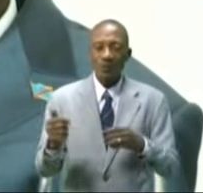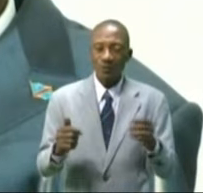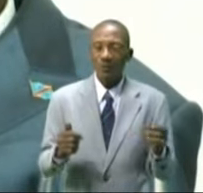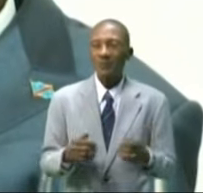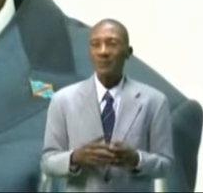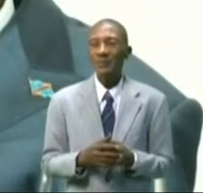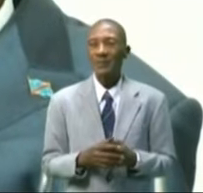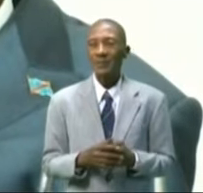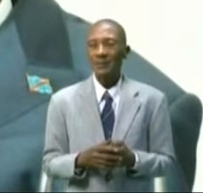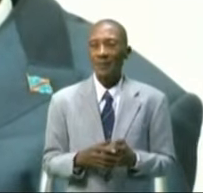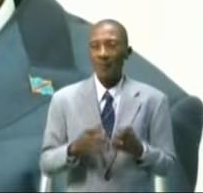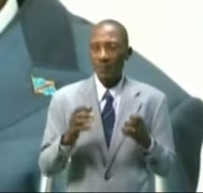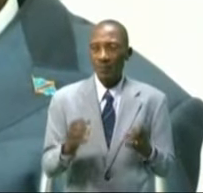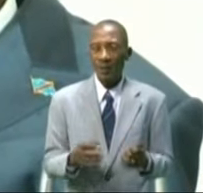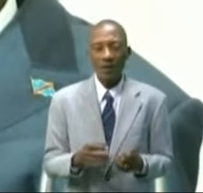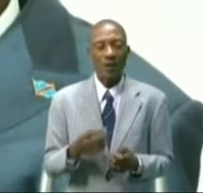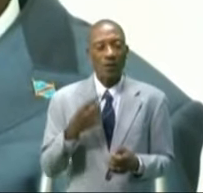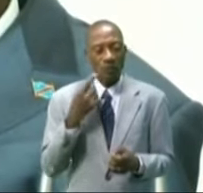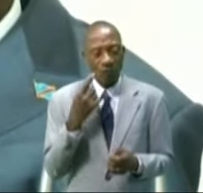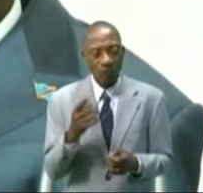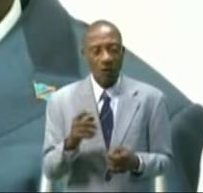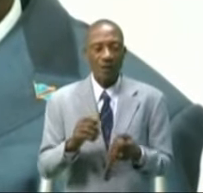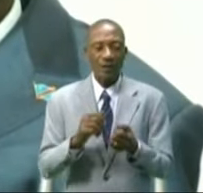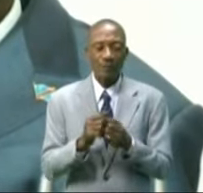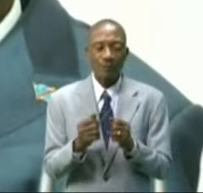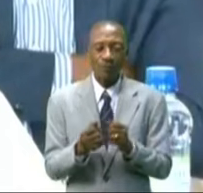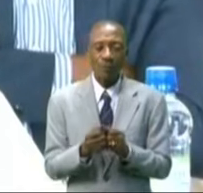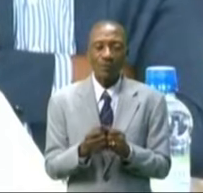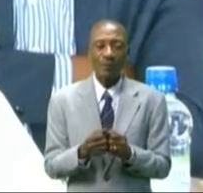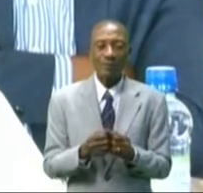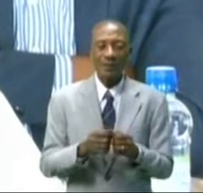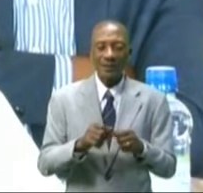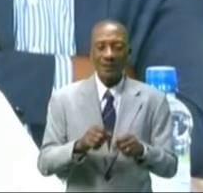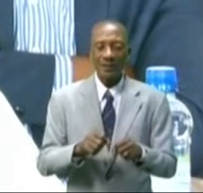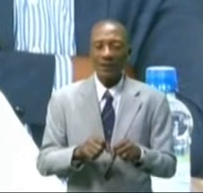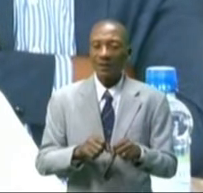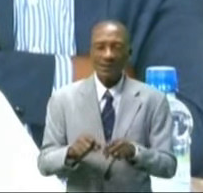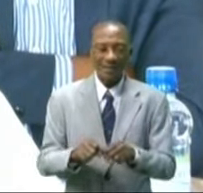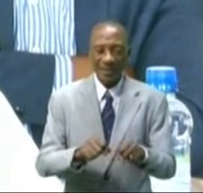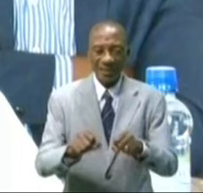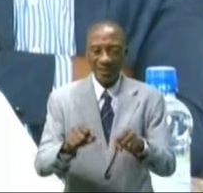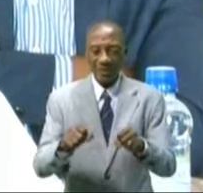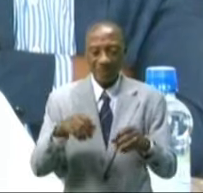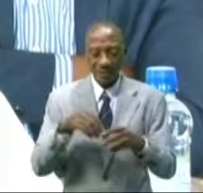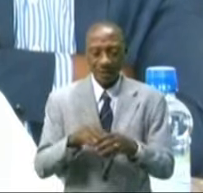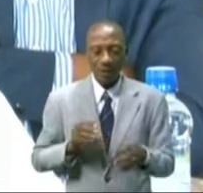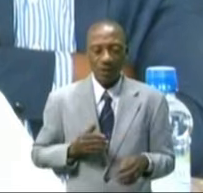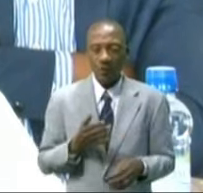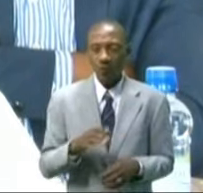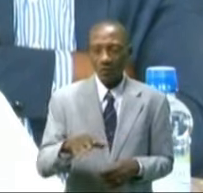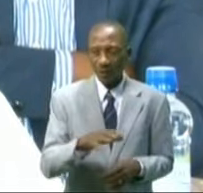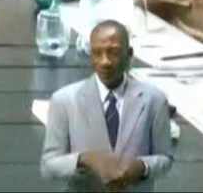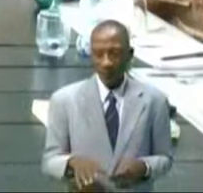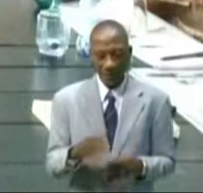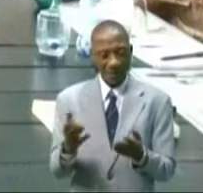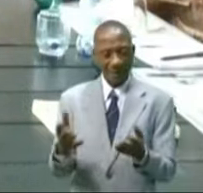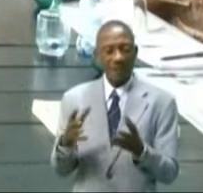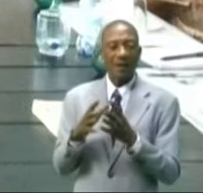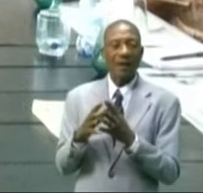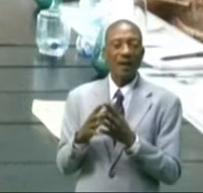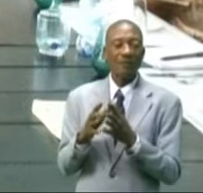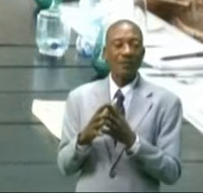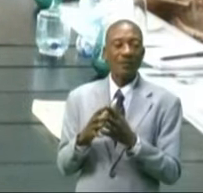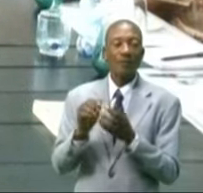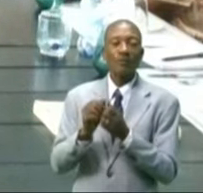et géopolitiques concernant les minerais critiques et stratégiques de la République démocratique du Congo. Intervenante sur la stratégie de booster